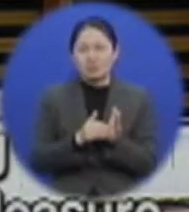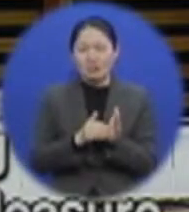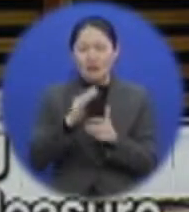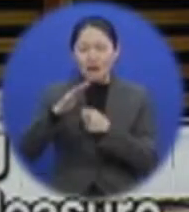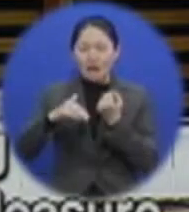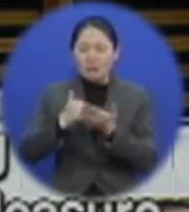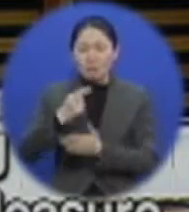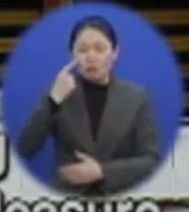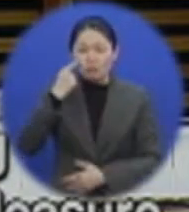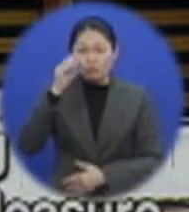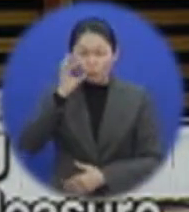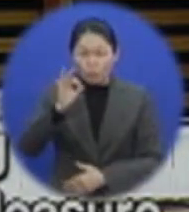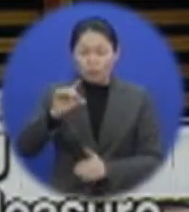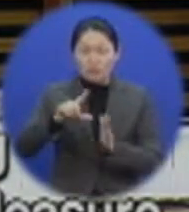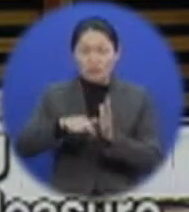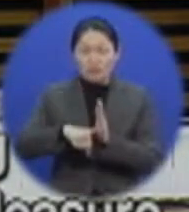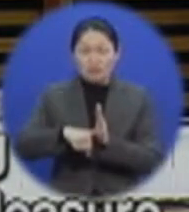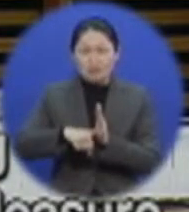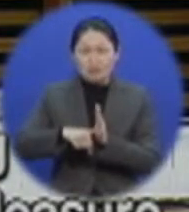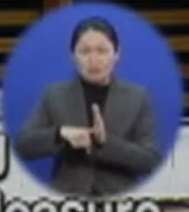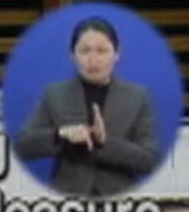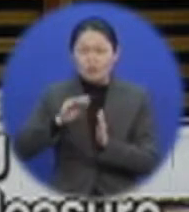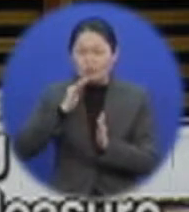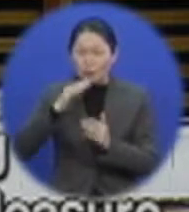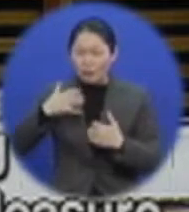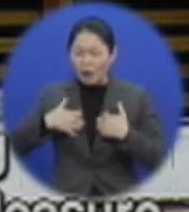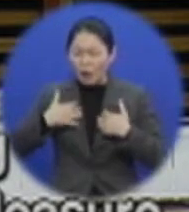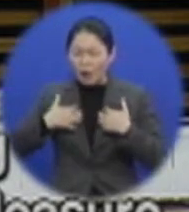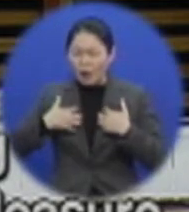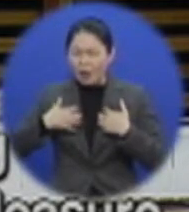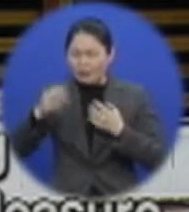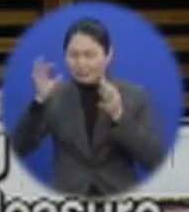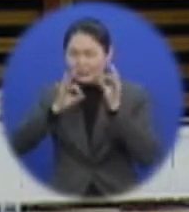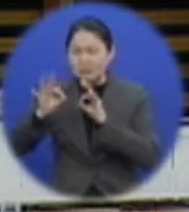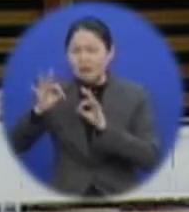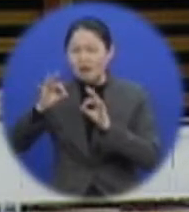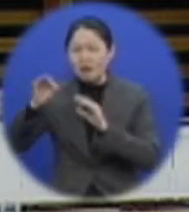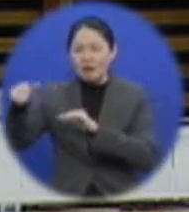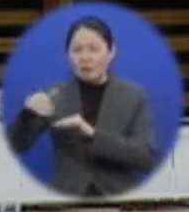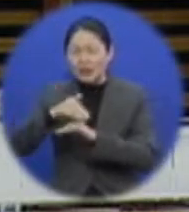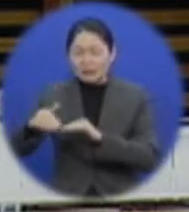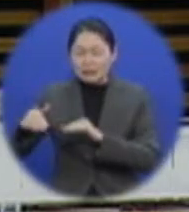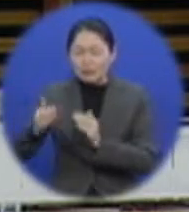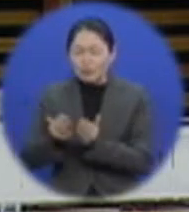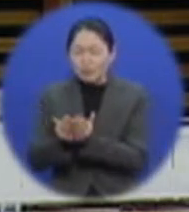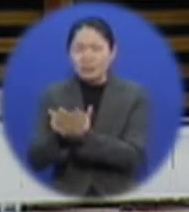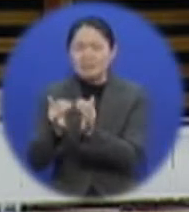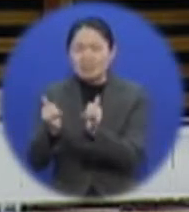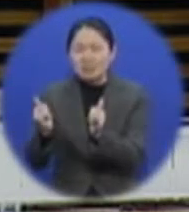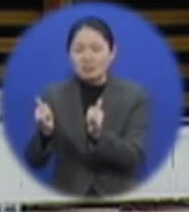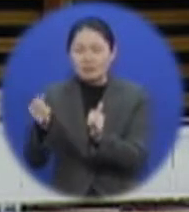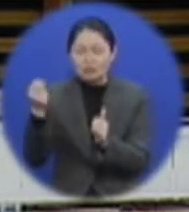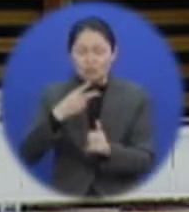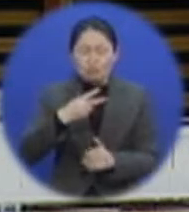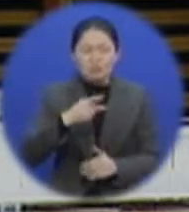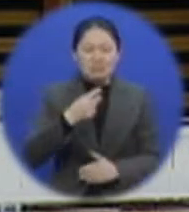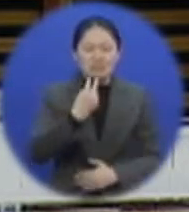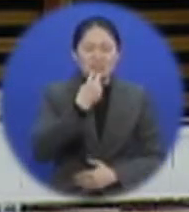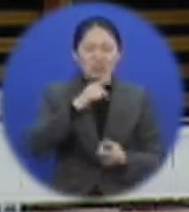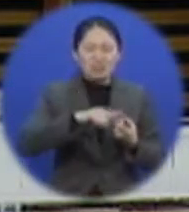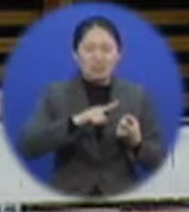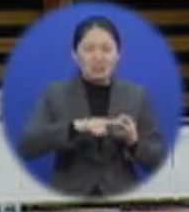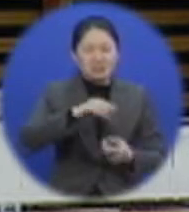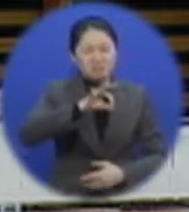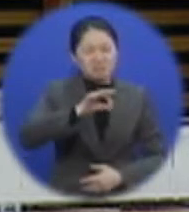하나님의 눈에는 환락가 만 찾아내는 선언이나 생명을 아무렇지도 않게 여기는 군인들이나 뭐